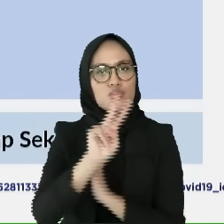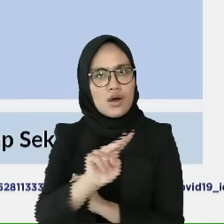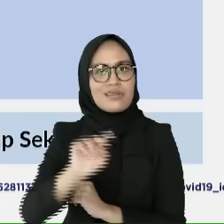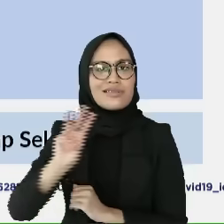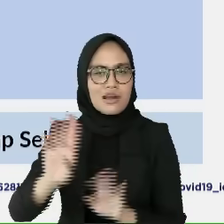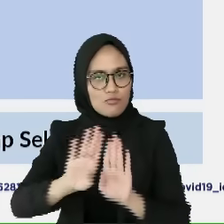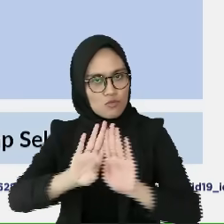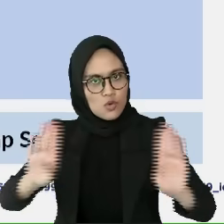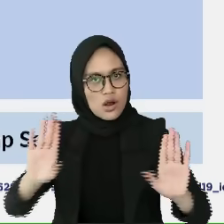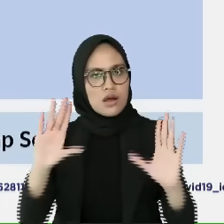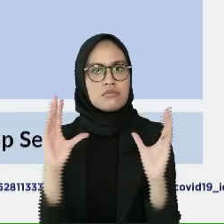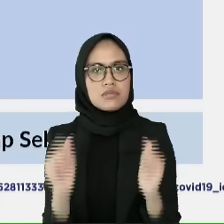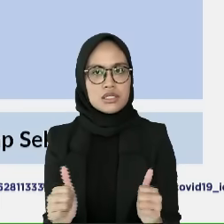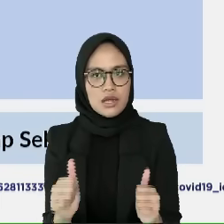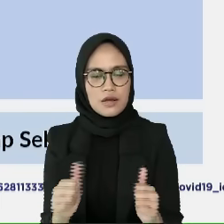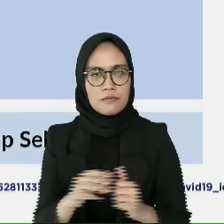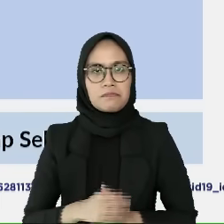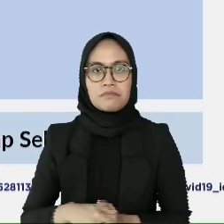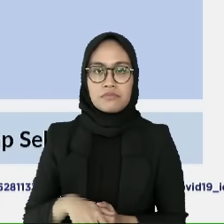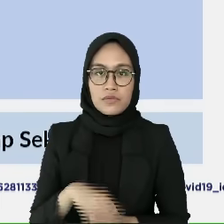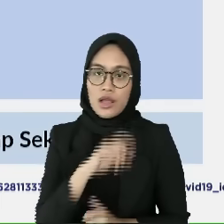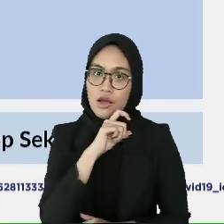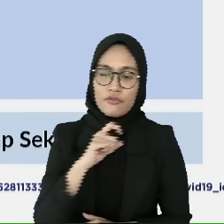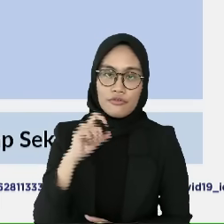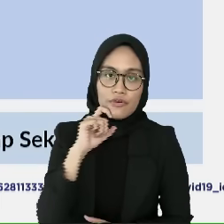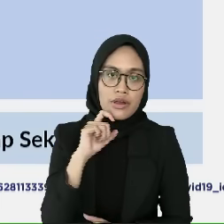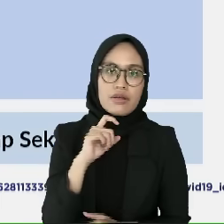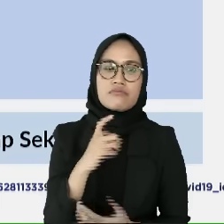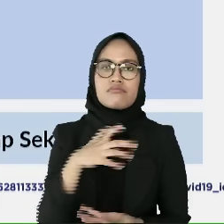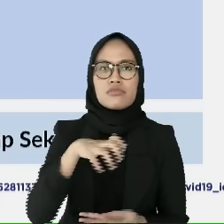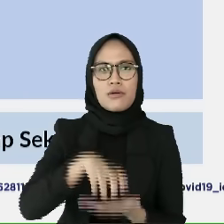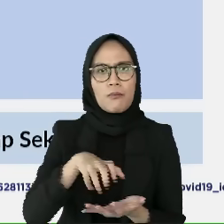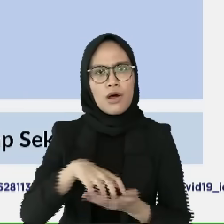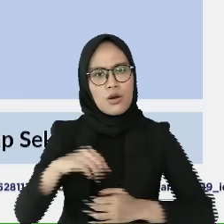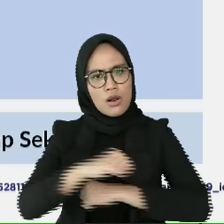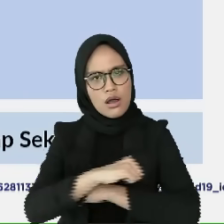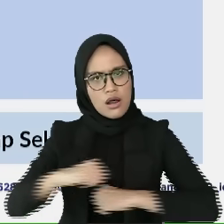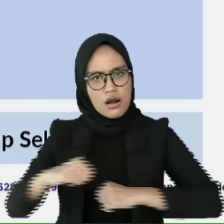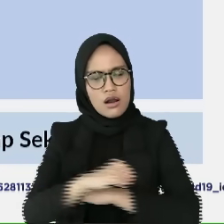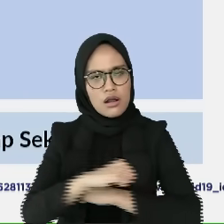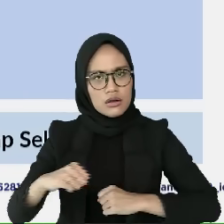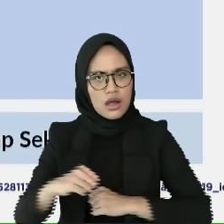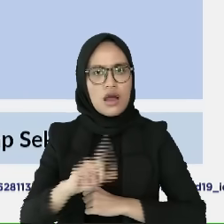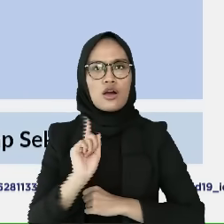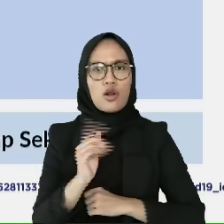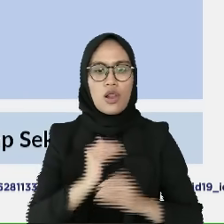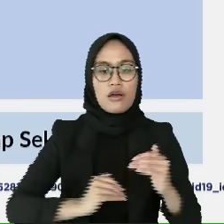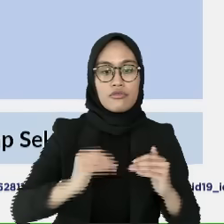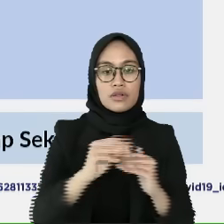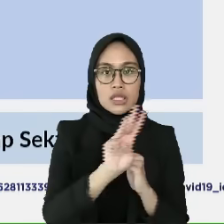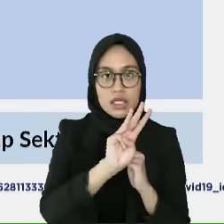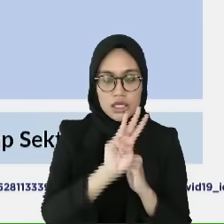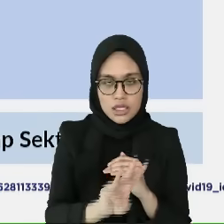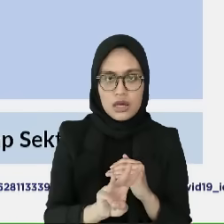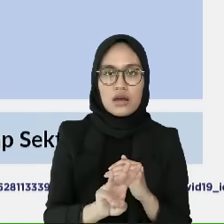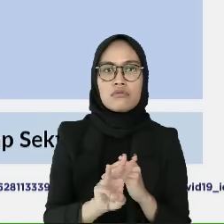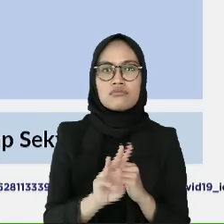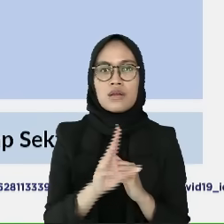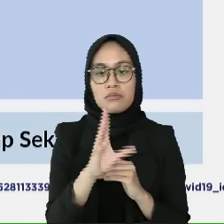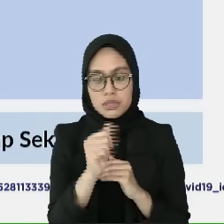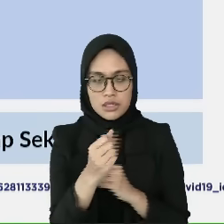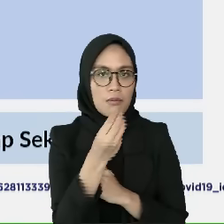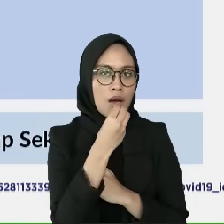Restoran atau rumah makan dan kafe di dalam fasilitas olahraga pada daerah level 3 diizinkan melakukan